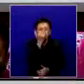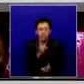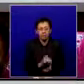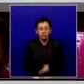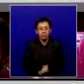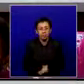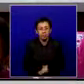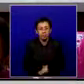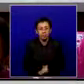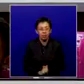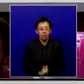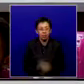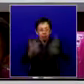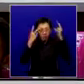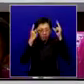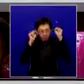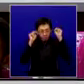ช้วิธี